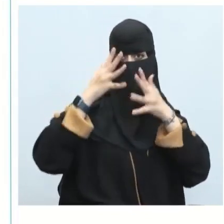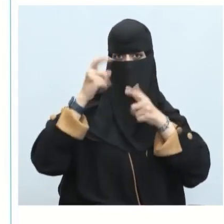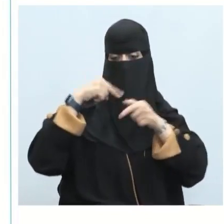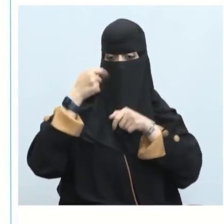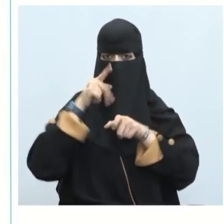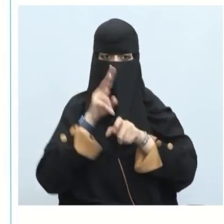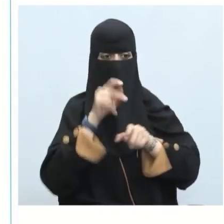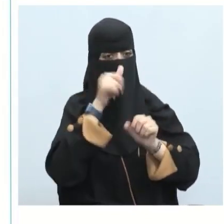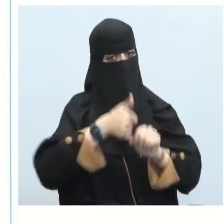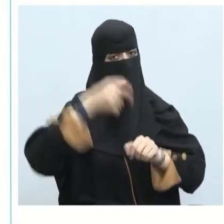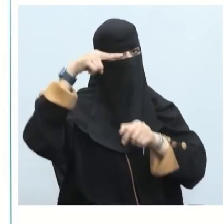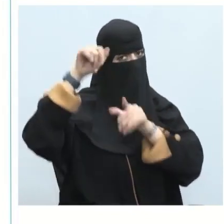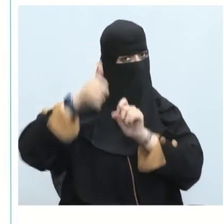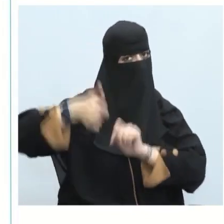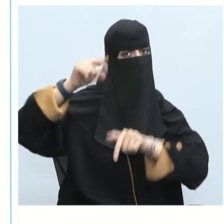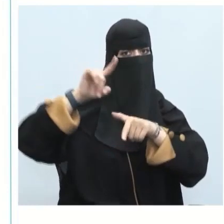المنتج ل